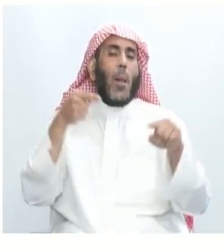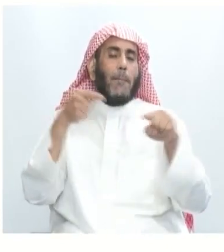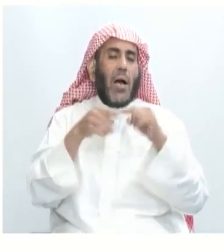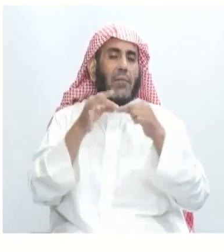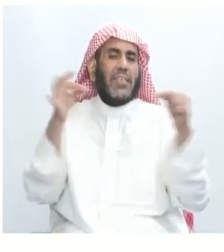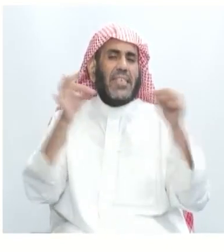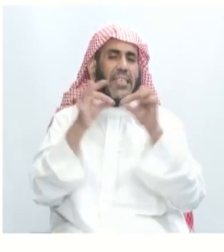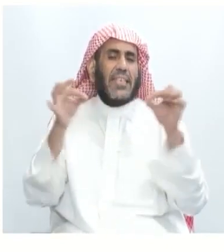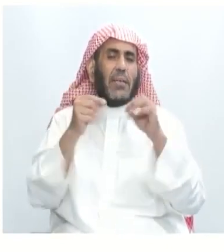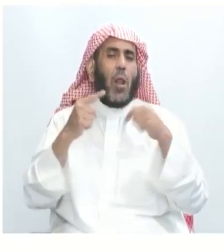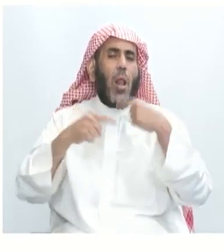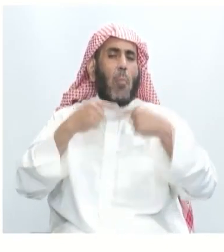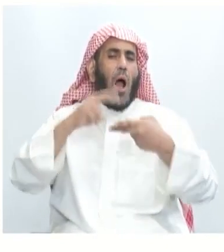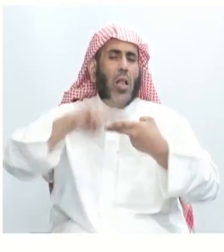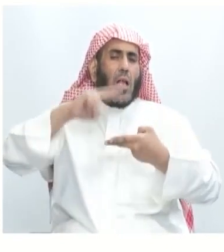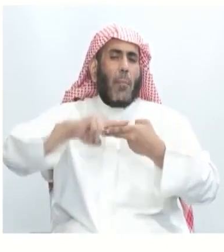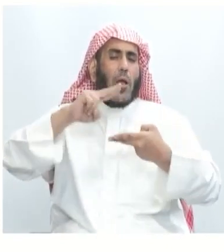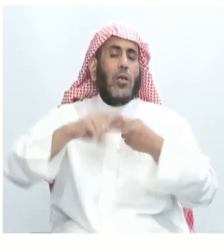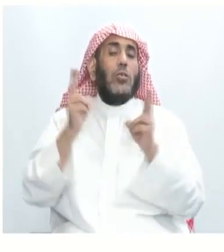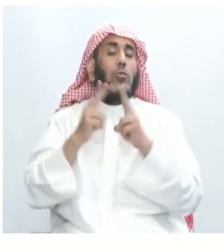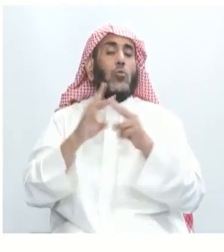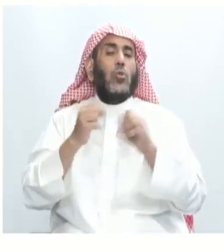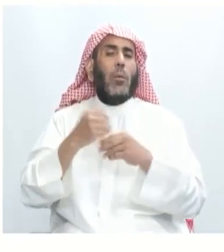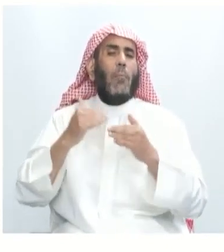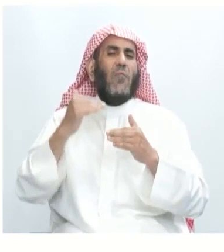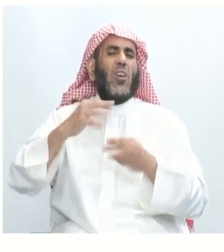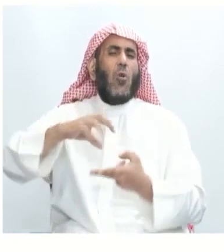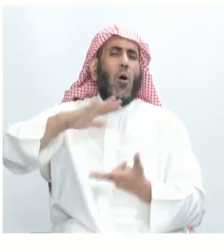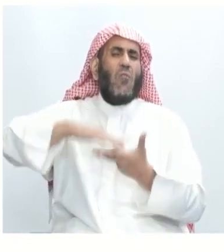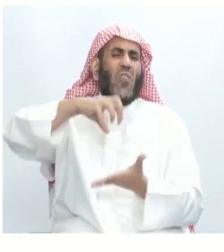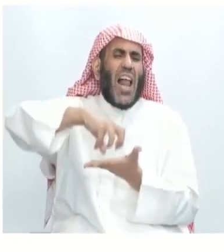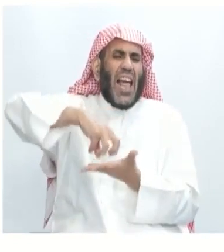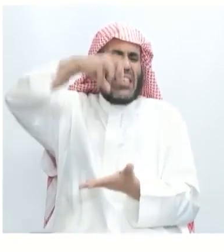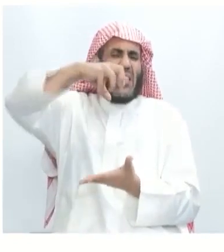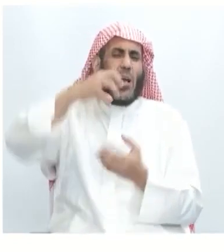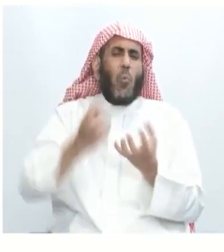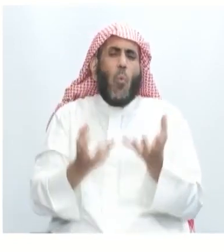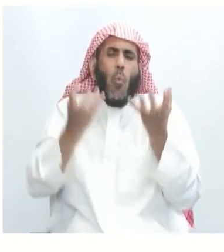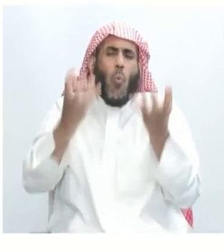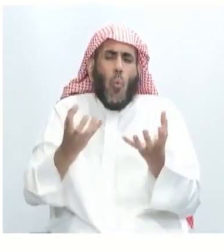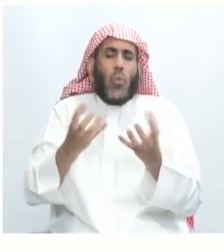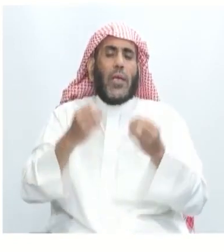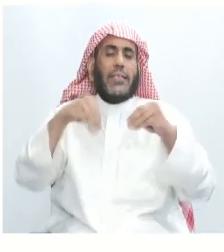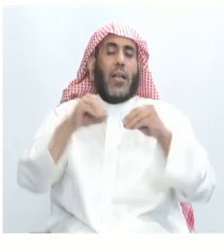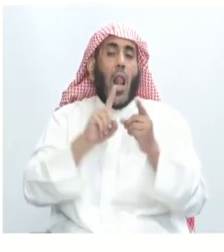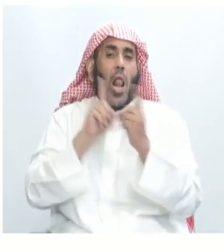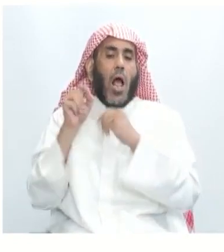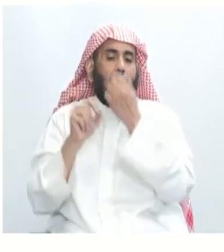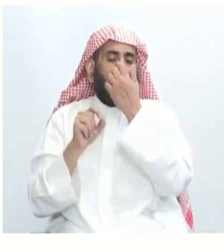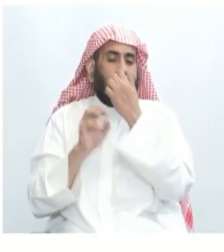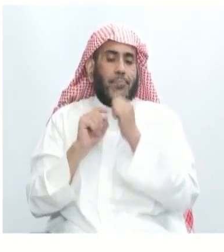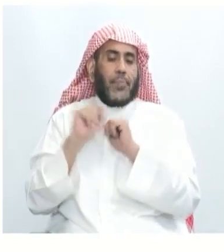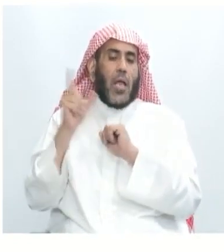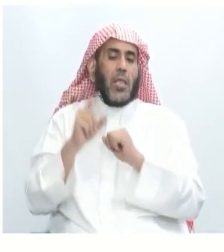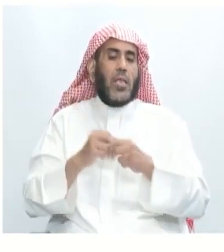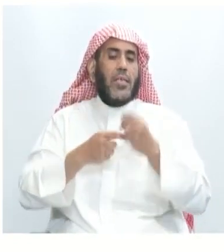بل ان المغانط الكهربائيه تستخدم في رفع الاجسام الثقيله جدا لاحظ هذه